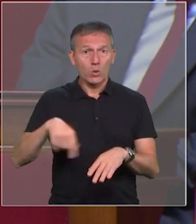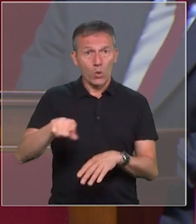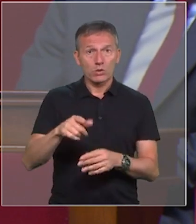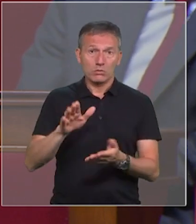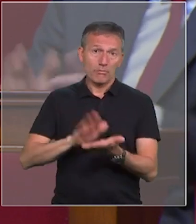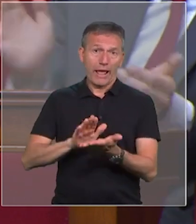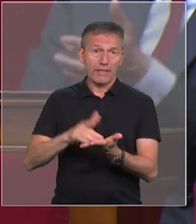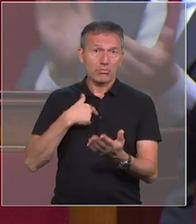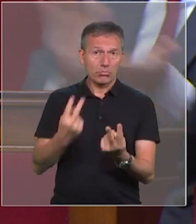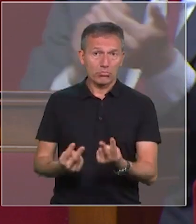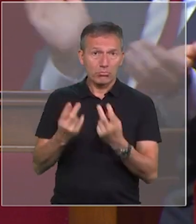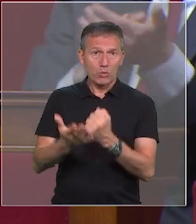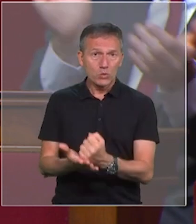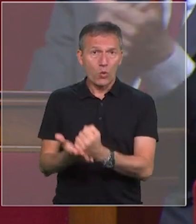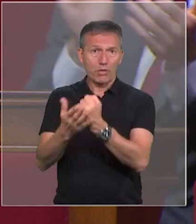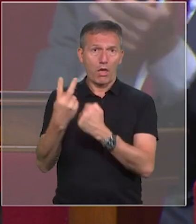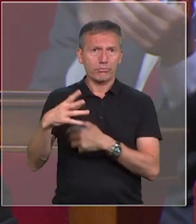méritent notre soutien pour leur action.